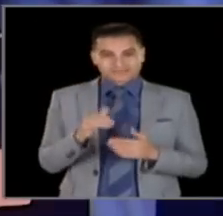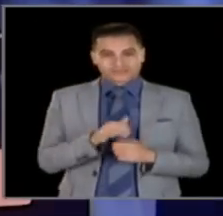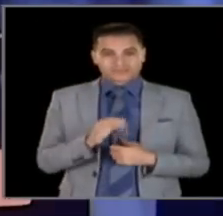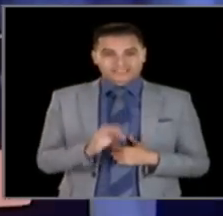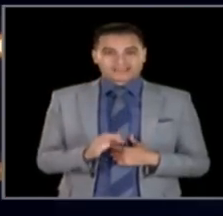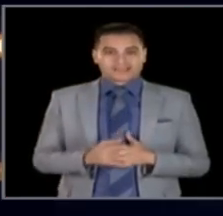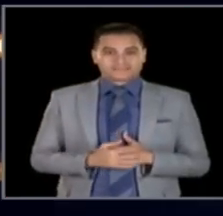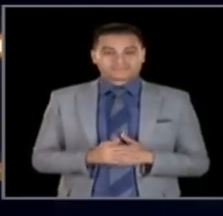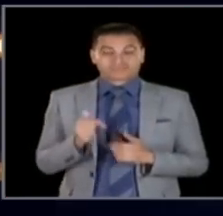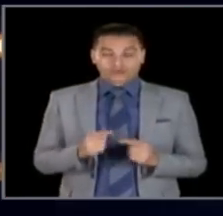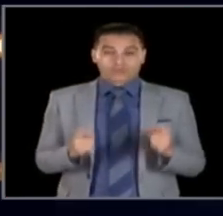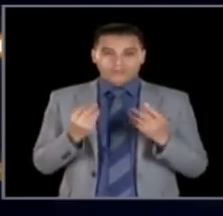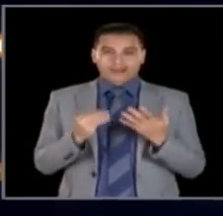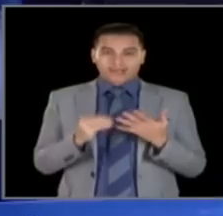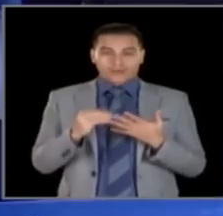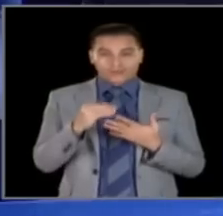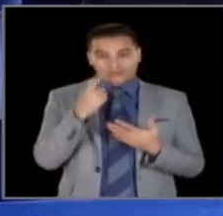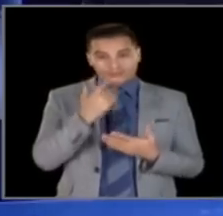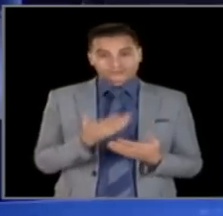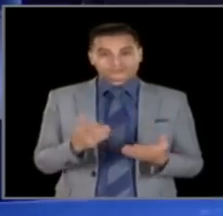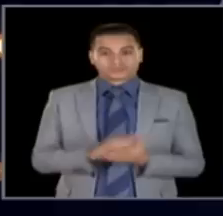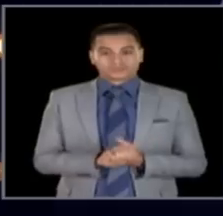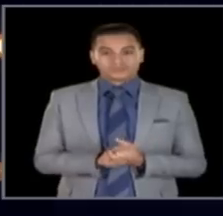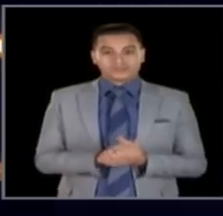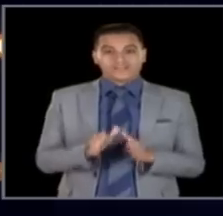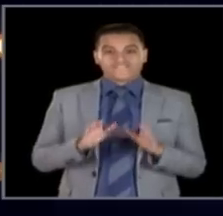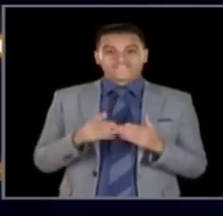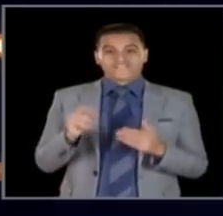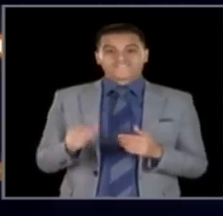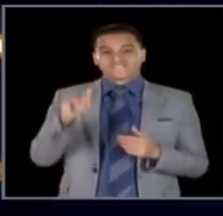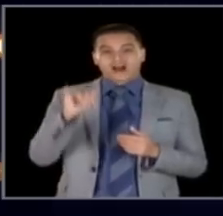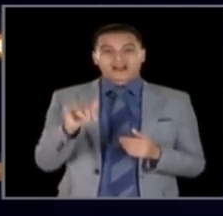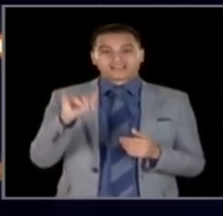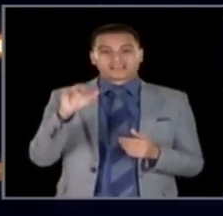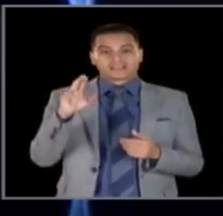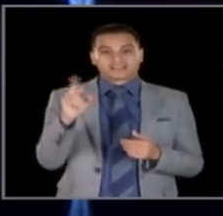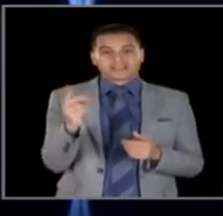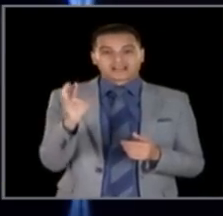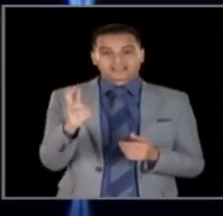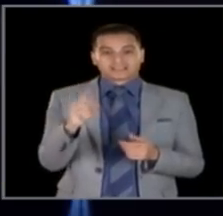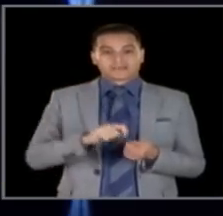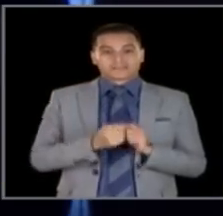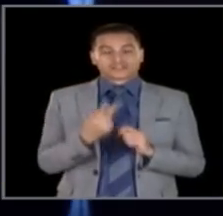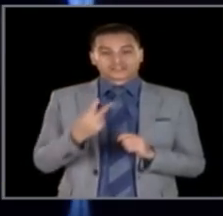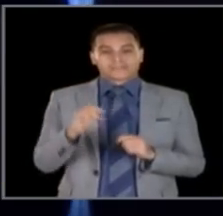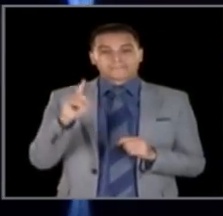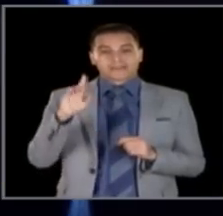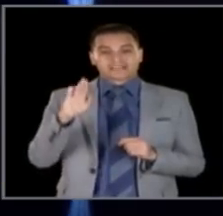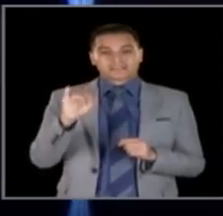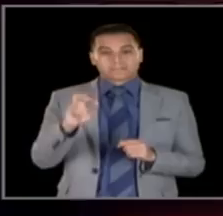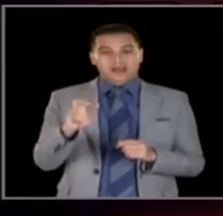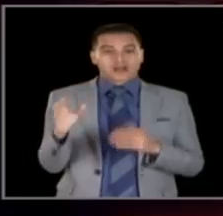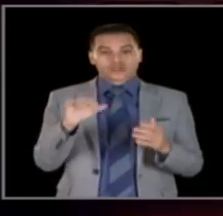جدا، لسه المباراه في اول. وفريق فايترز عندنا تغييرين، بسمه